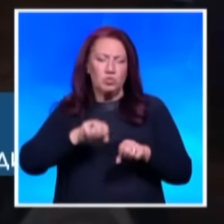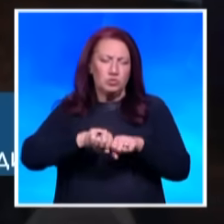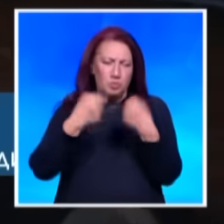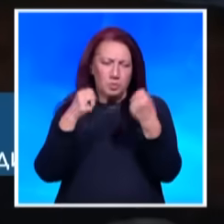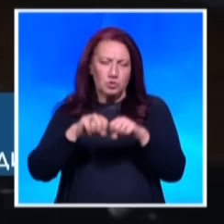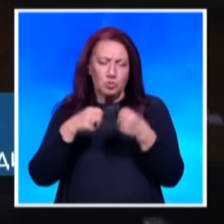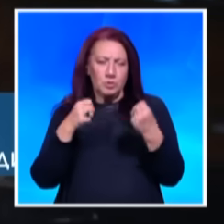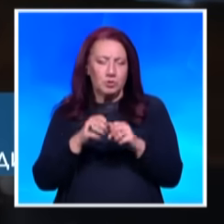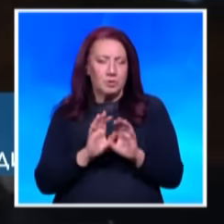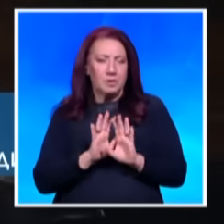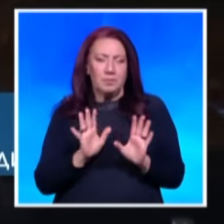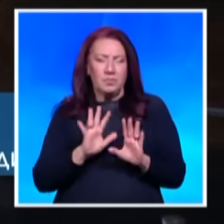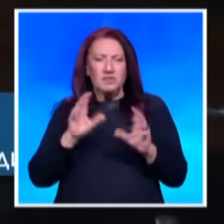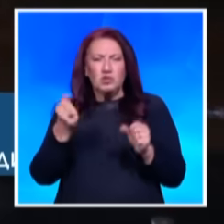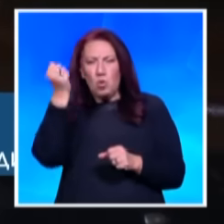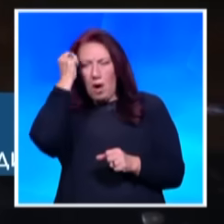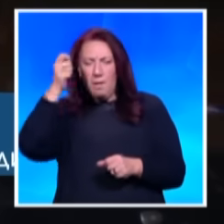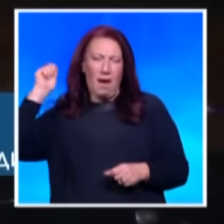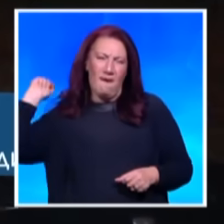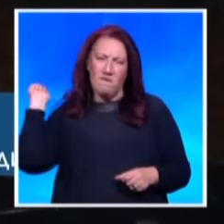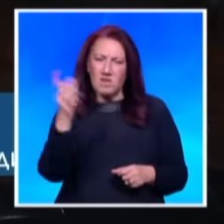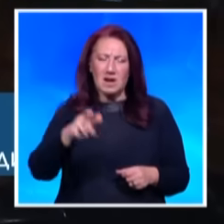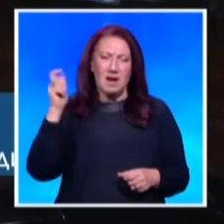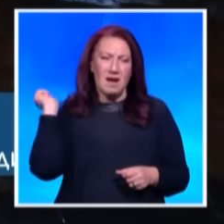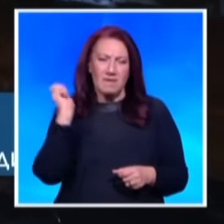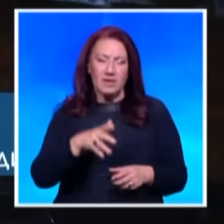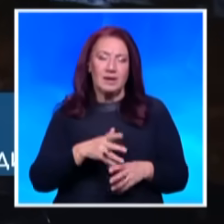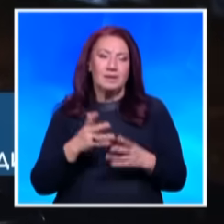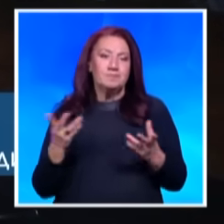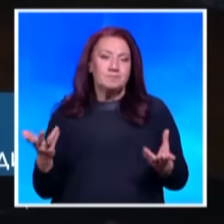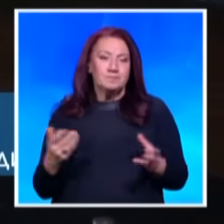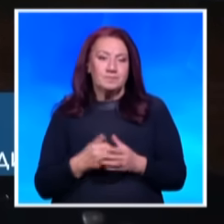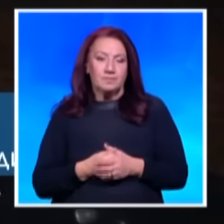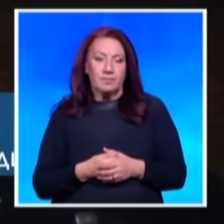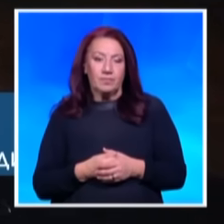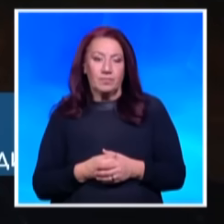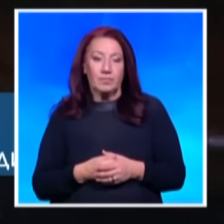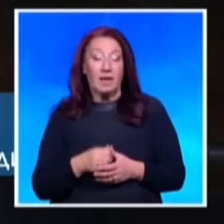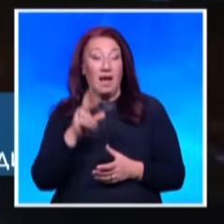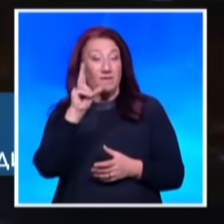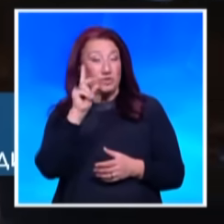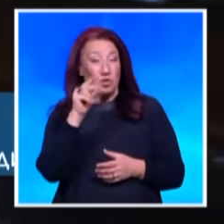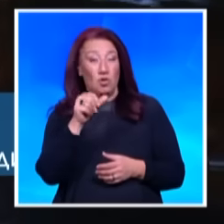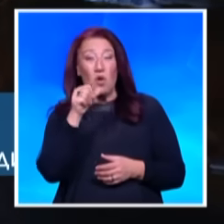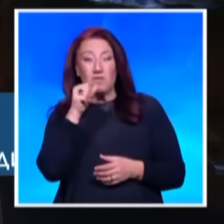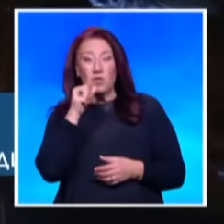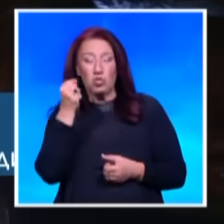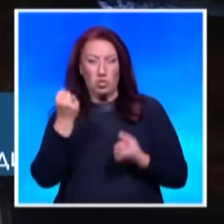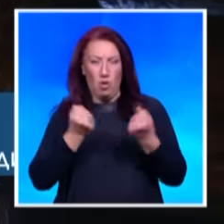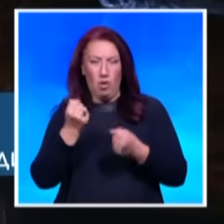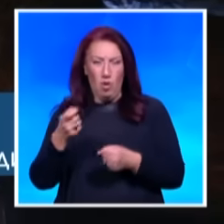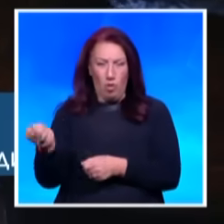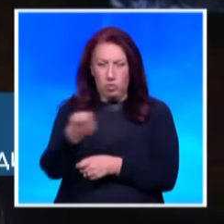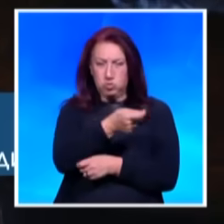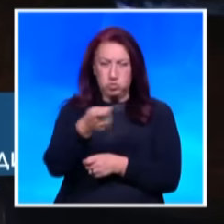да си представим от камъни. Разбира се, че са били предизвикани. Именно второто оръдие, което полицейските